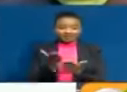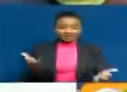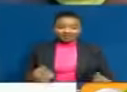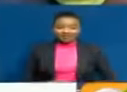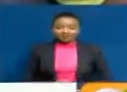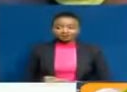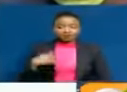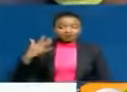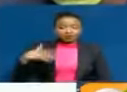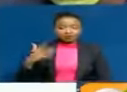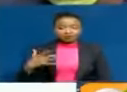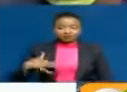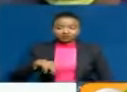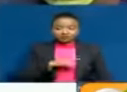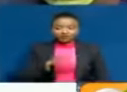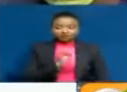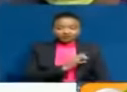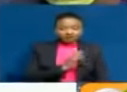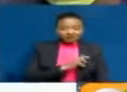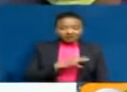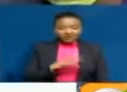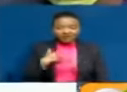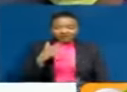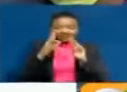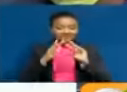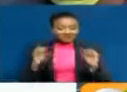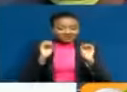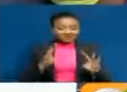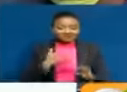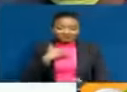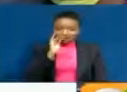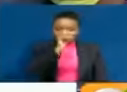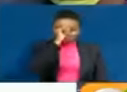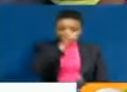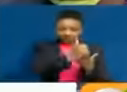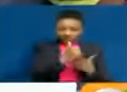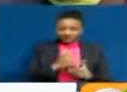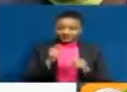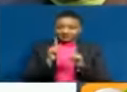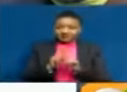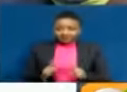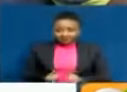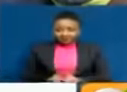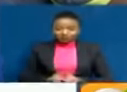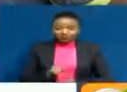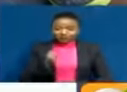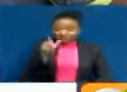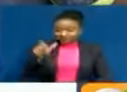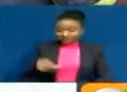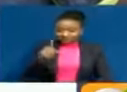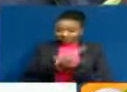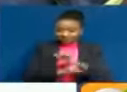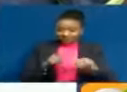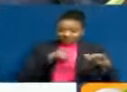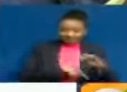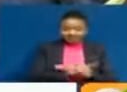mko roho zetu ziko juzu, hatuna amani na tungeomba sana serikali tusaidie. Then to make it matters worse, unakuta huyu mwizi